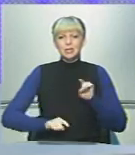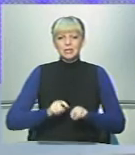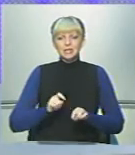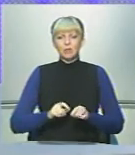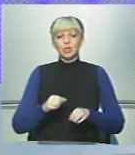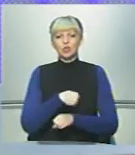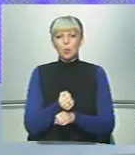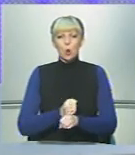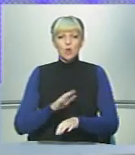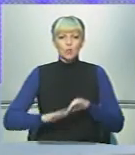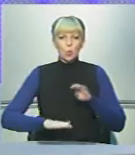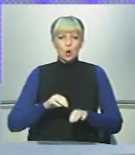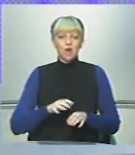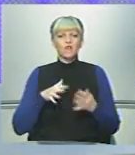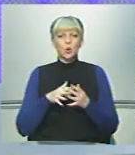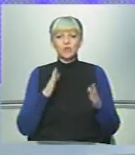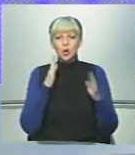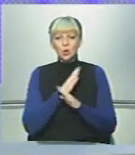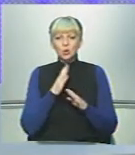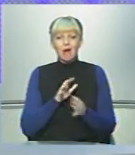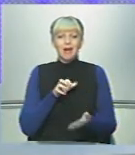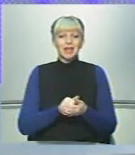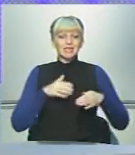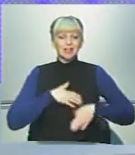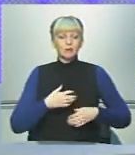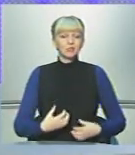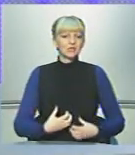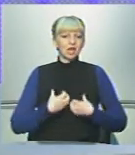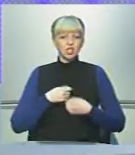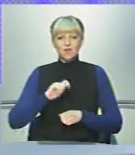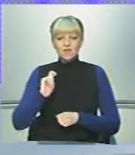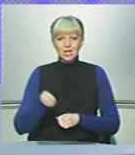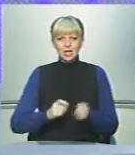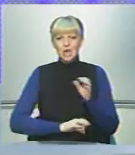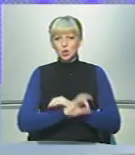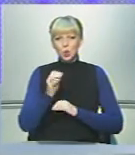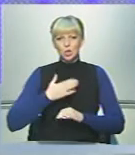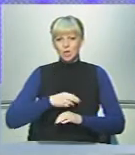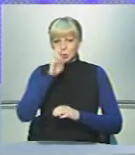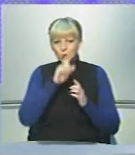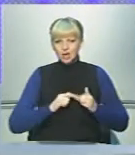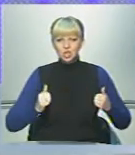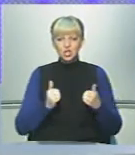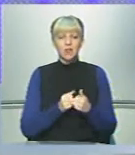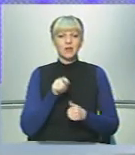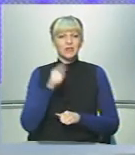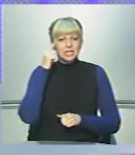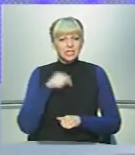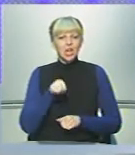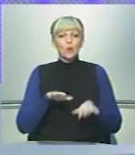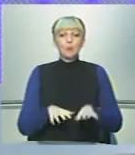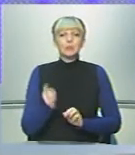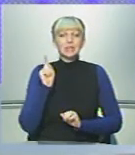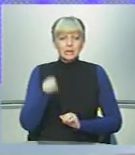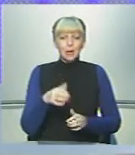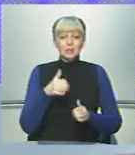зі зброєю в руках. Фронтова доля, анексія Криму, страшна війна на сході нашої держави. Він знав його місце